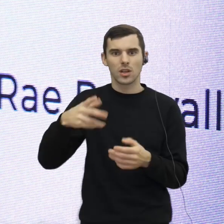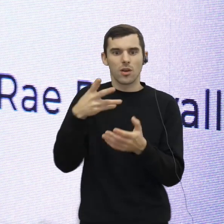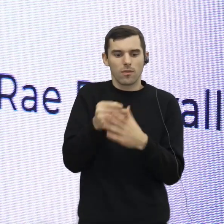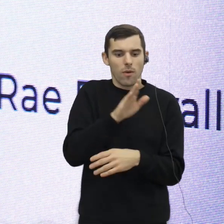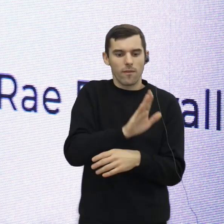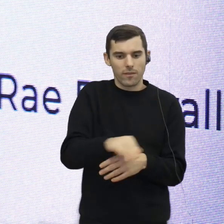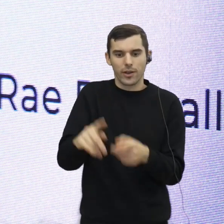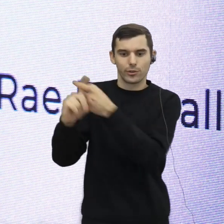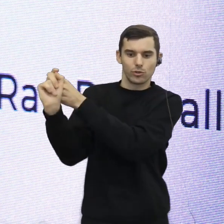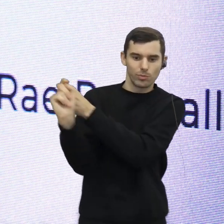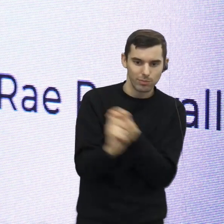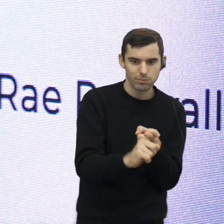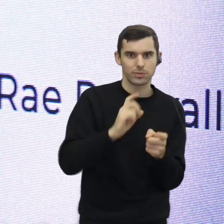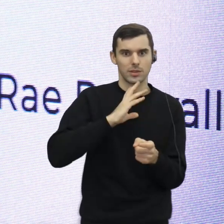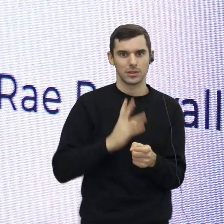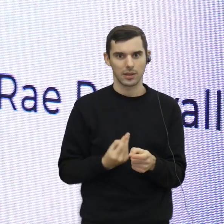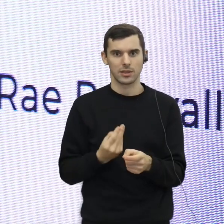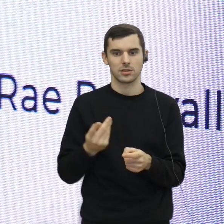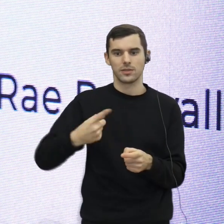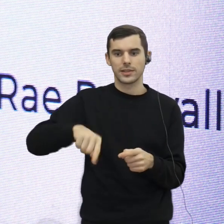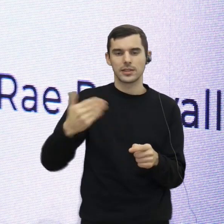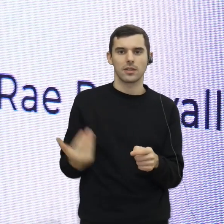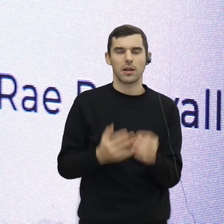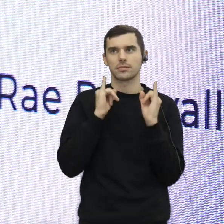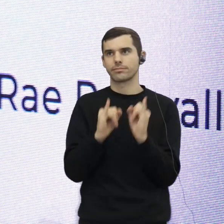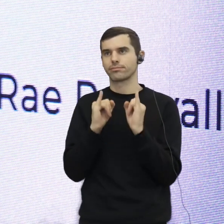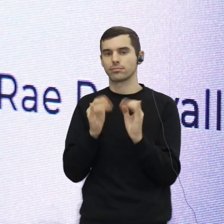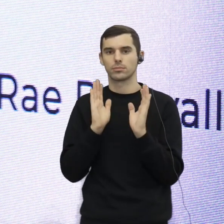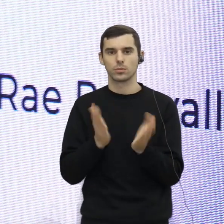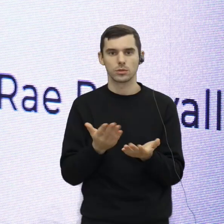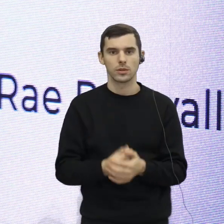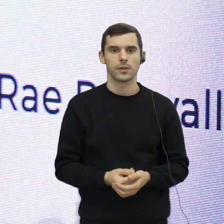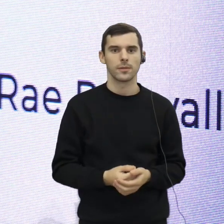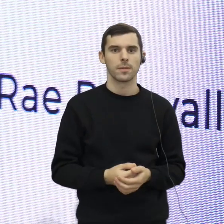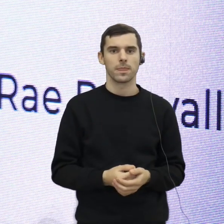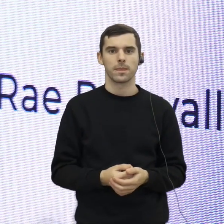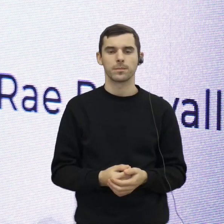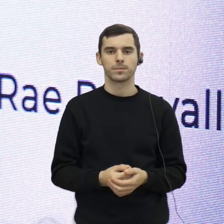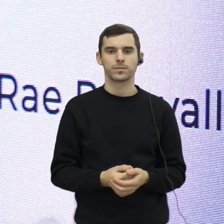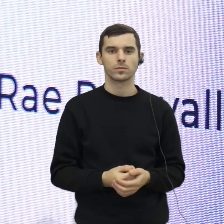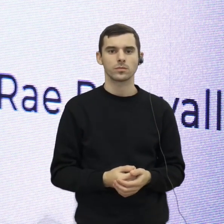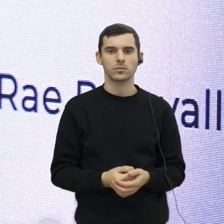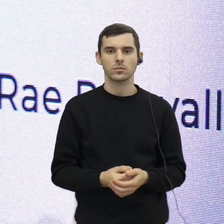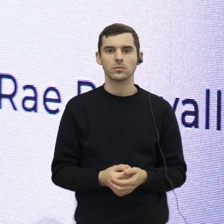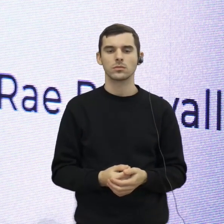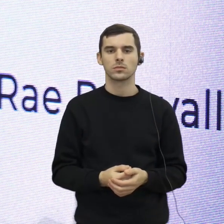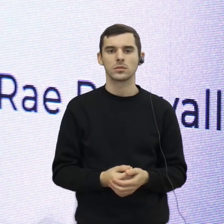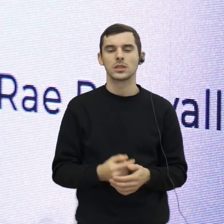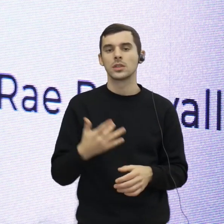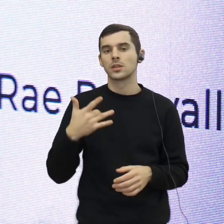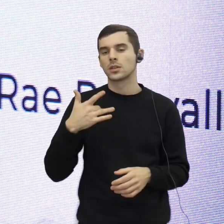trans ir bus labai nepatogu gyventi. Bet galbūt patys nėra gyvenę sutikę trans žmogaus, matot mus kaip